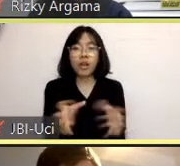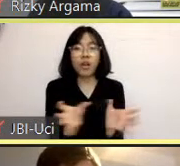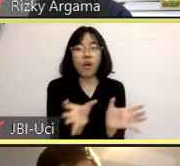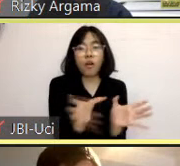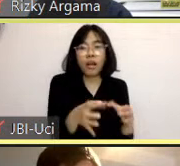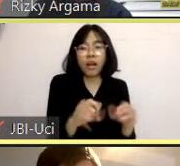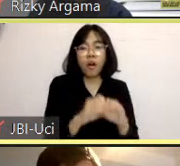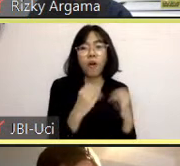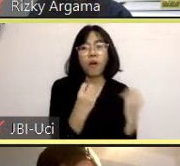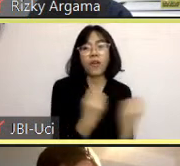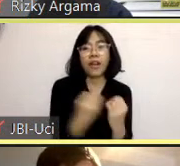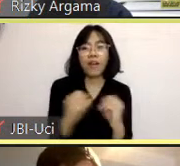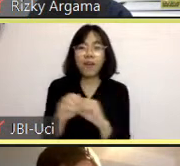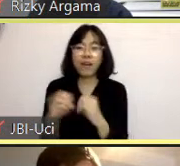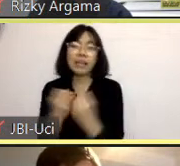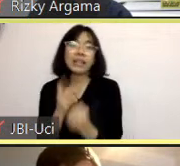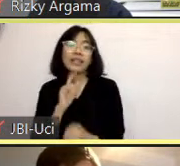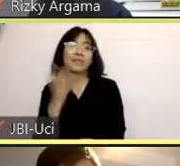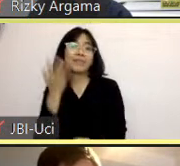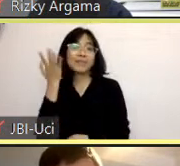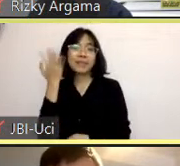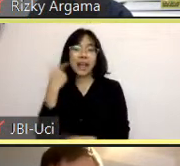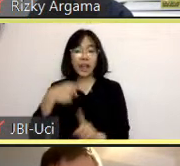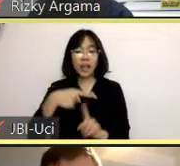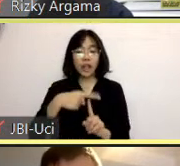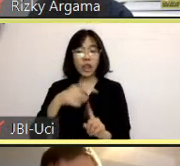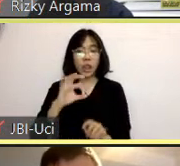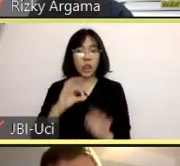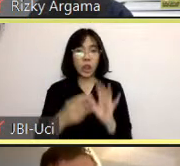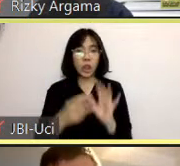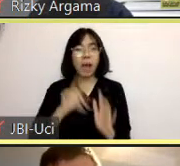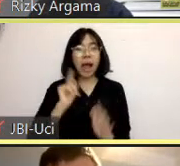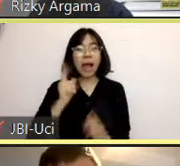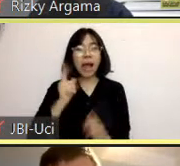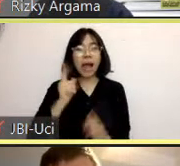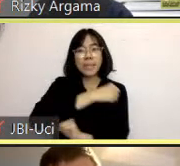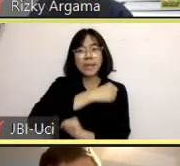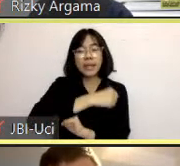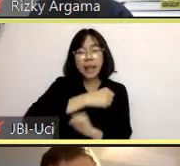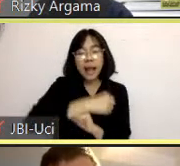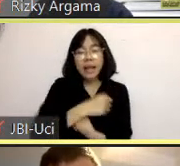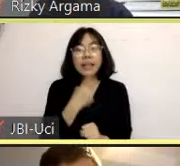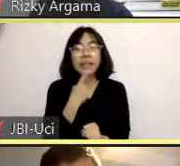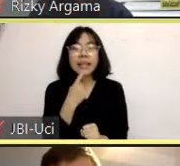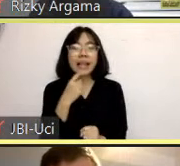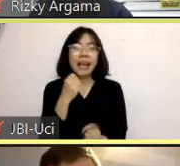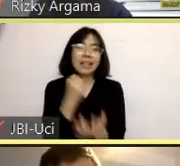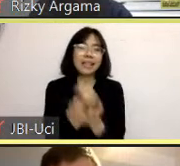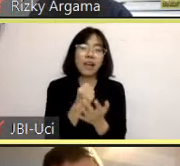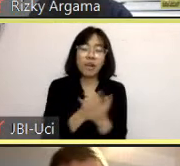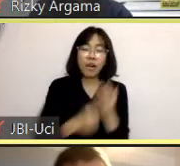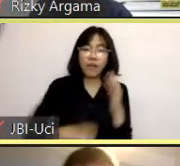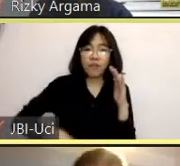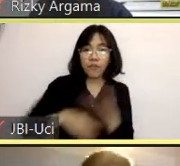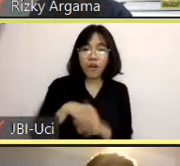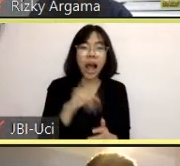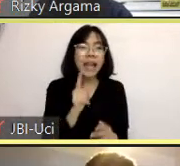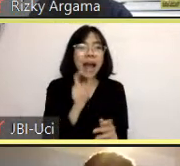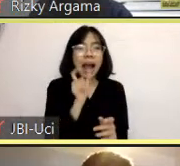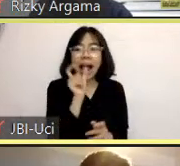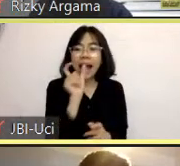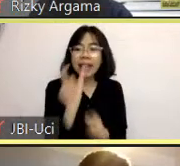organisasi yang kalau tadi Pak Tom di pilar akuntabilitasnya kan ada oposisi tidak resmi, ya. Nah, di oposisi resmi